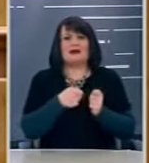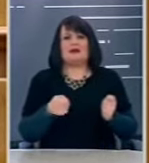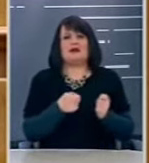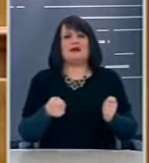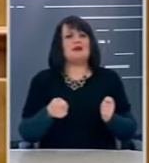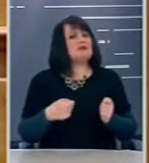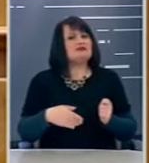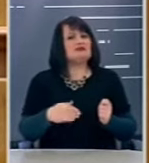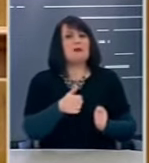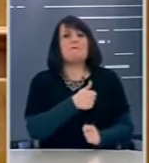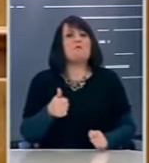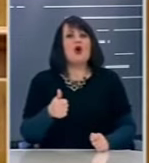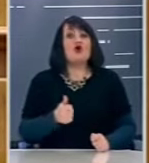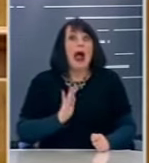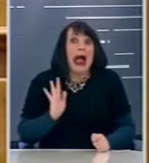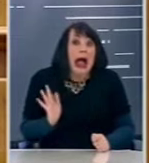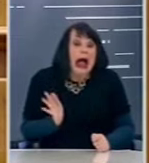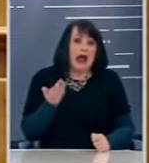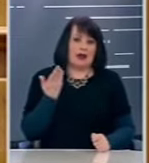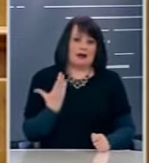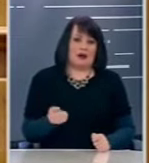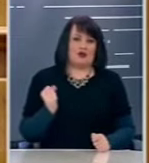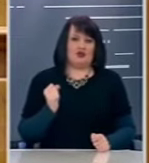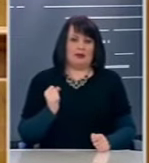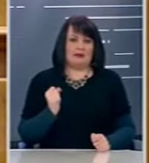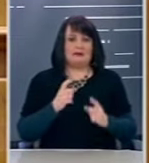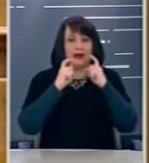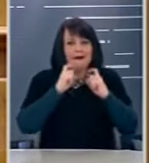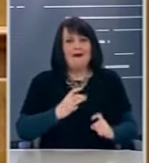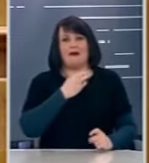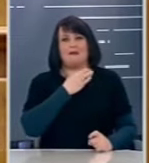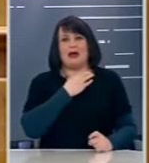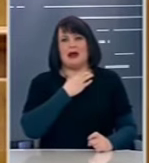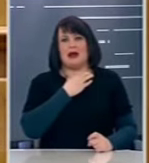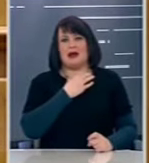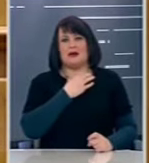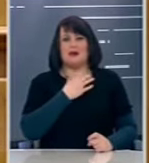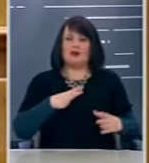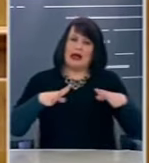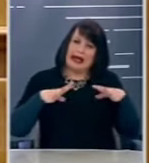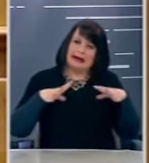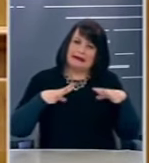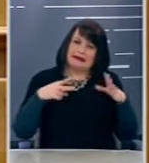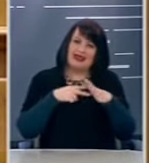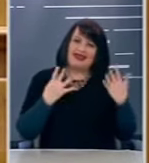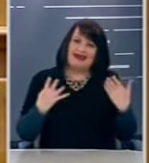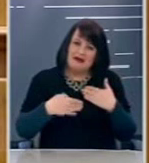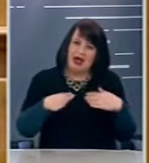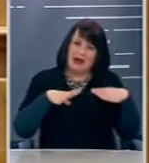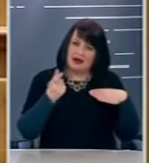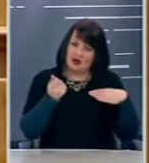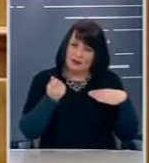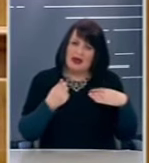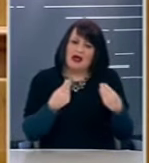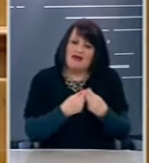εφαρμοστούν μόνο εφόσον υπάρχει ο απαραίτητος δημοσιονομικός χώρος το 2019.